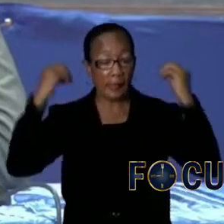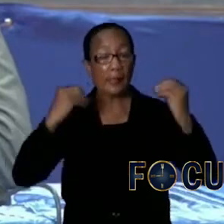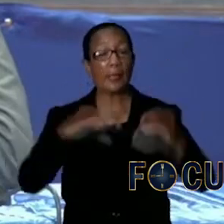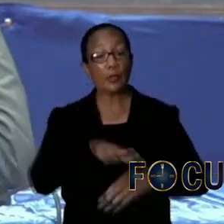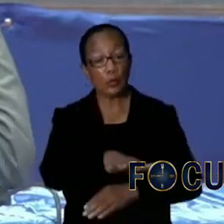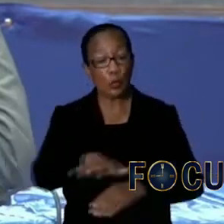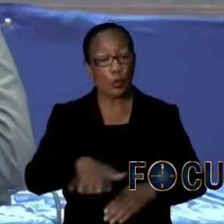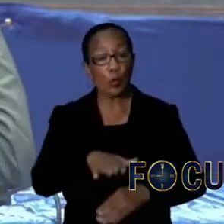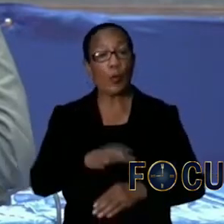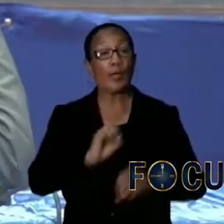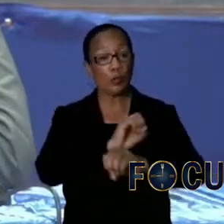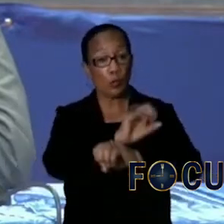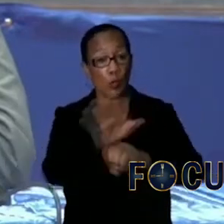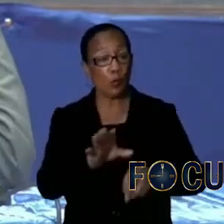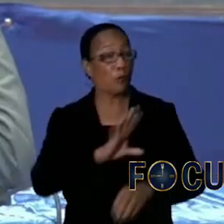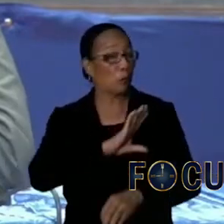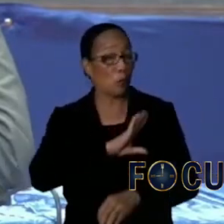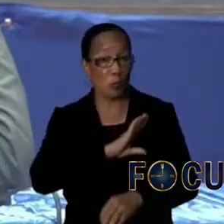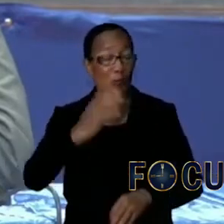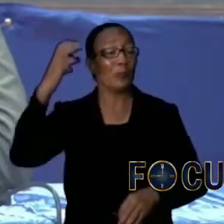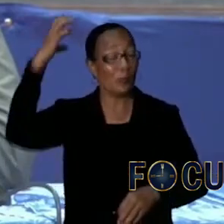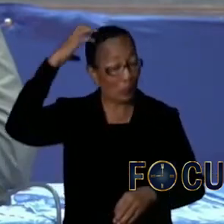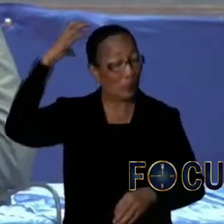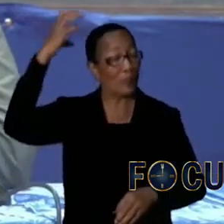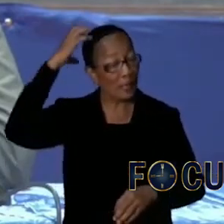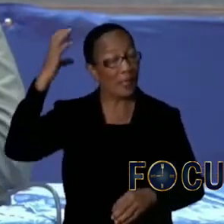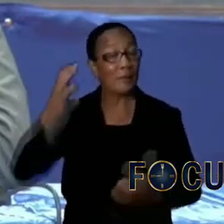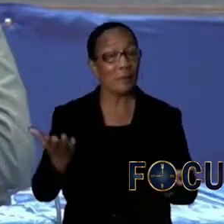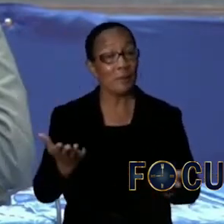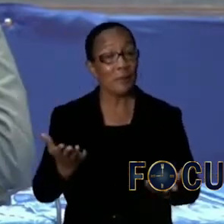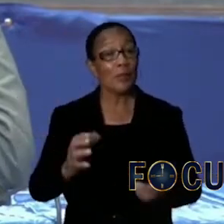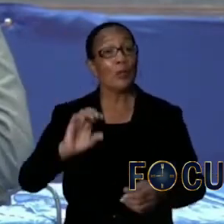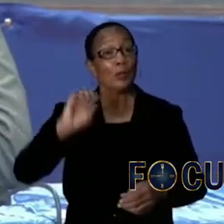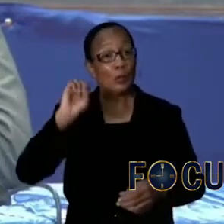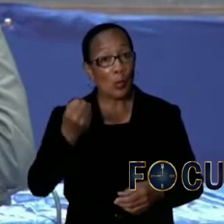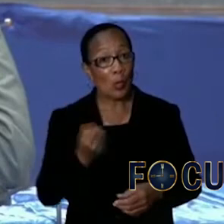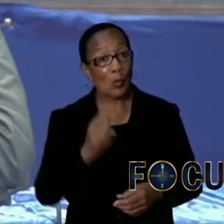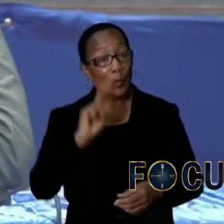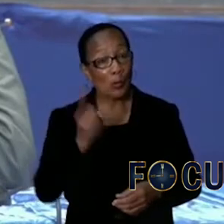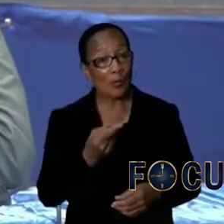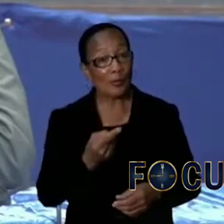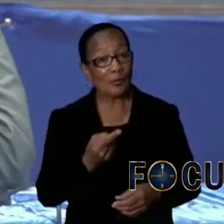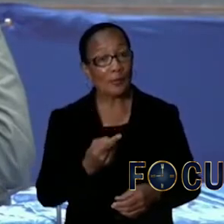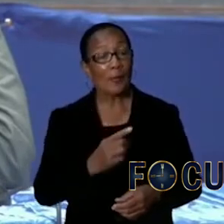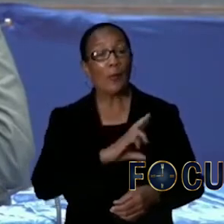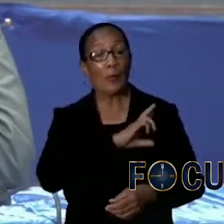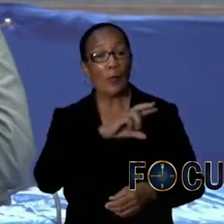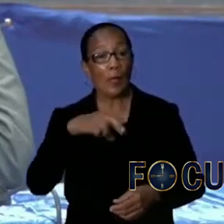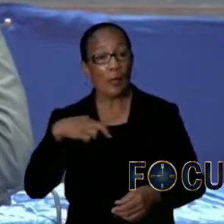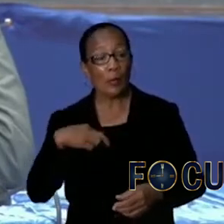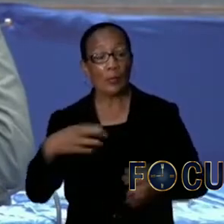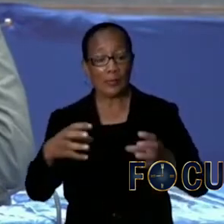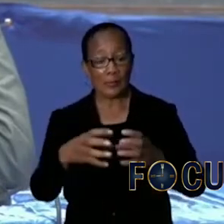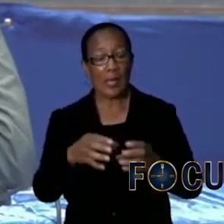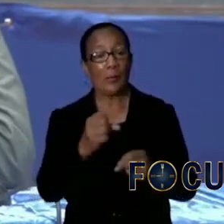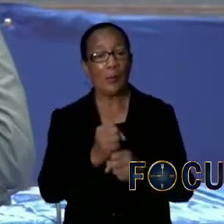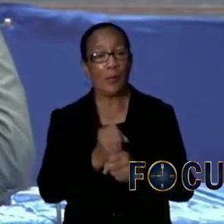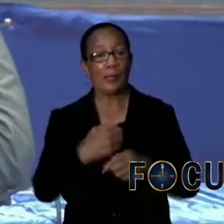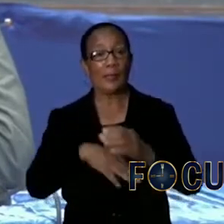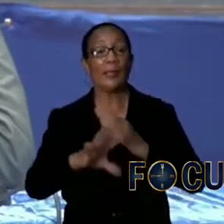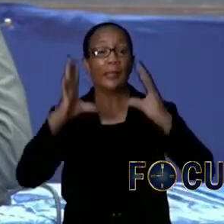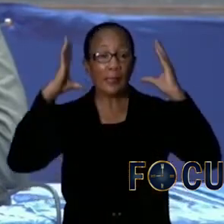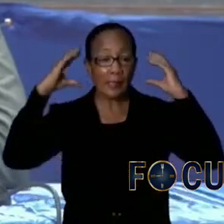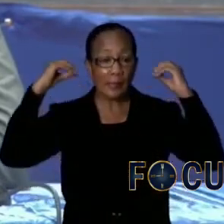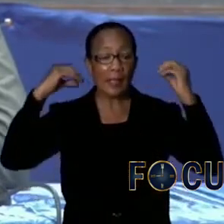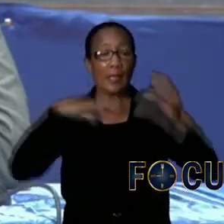situatie niet al te gunstig is en dat uiteraard ook de krachten die werden gegeven vanuit die samenwerking in Nederland